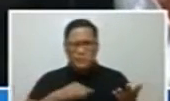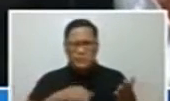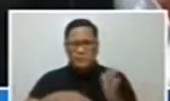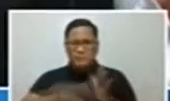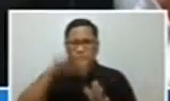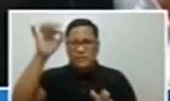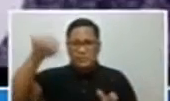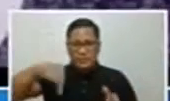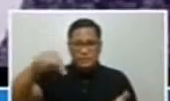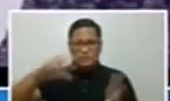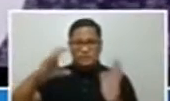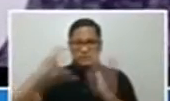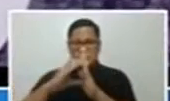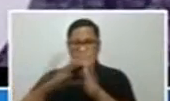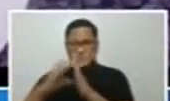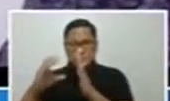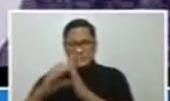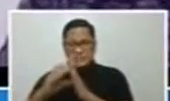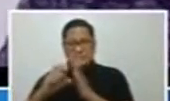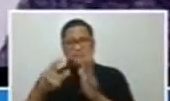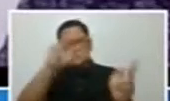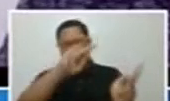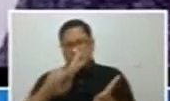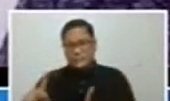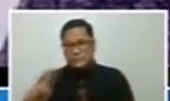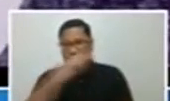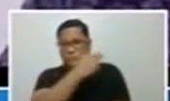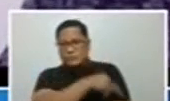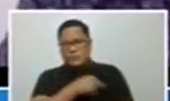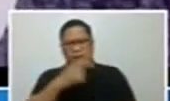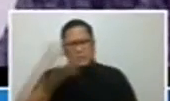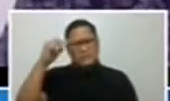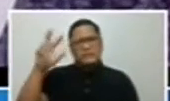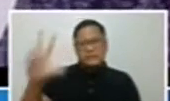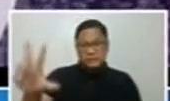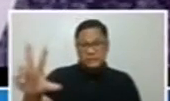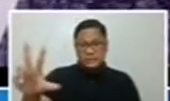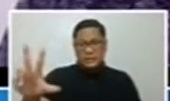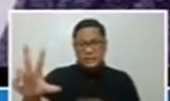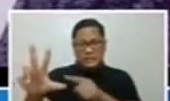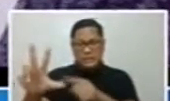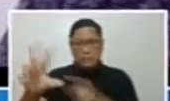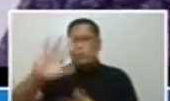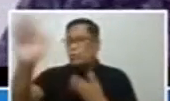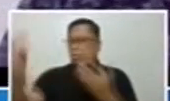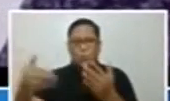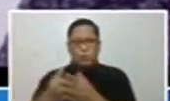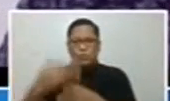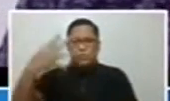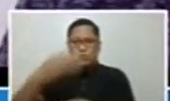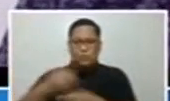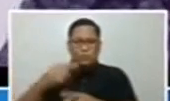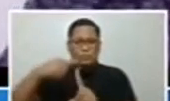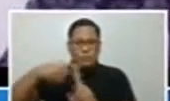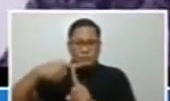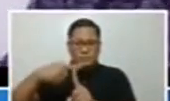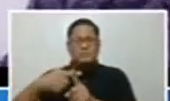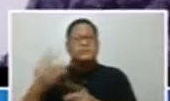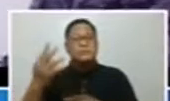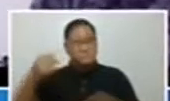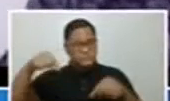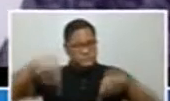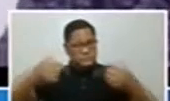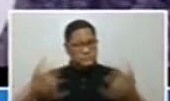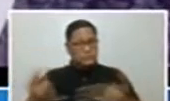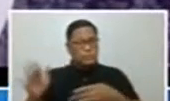Ah, naresolba na yon. In fact, nandoon yung mga taga-social welfare ngayon. Eh talagang pasaway naman yung dalawang LSI na yon